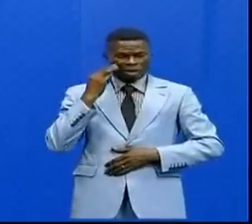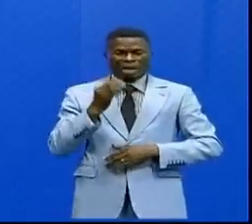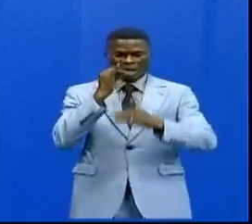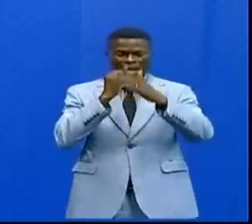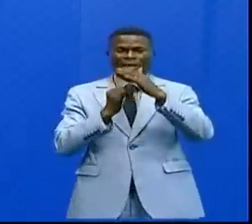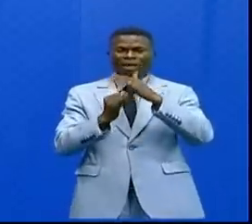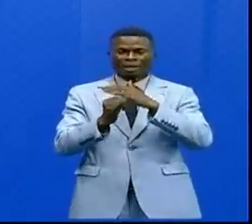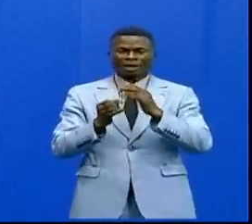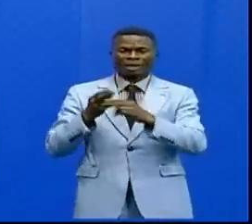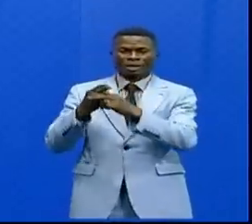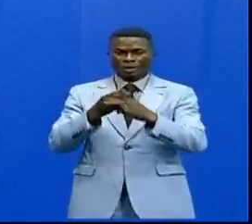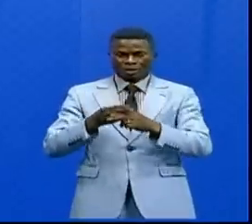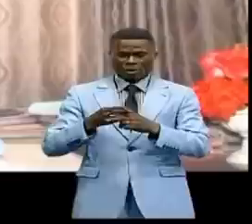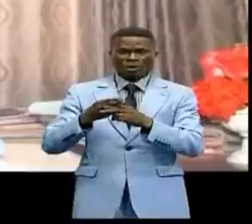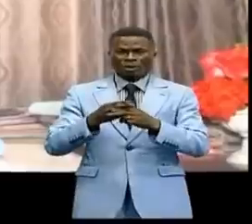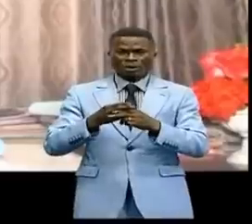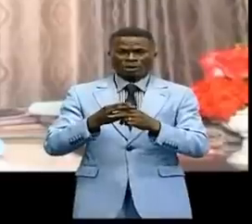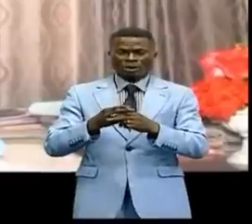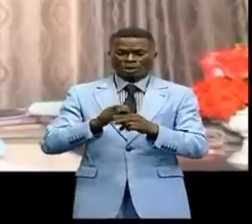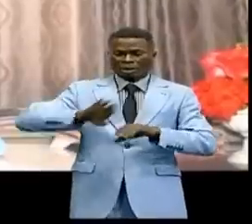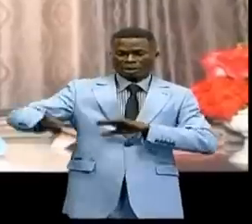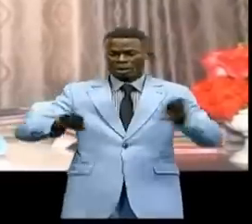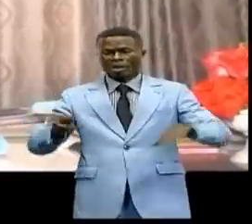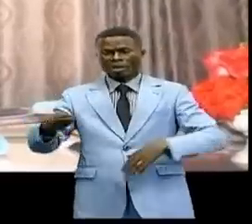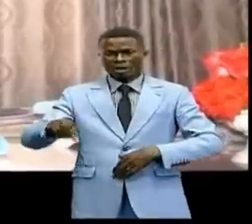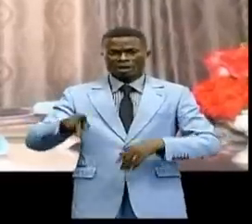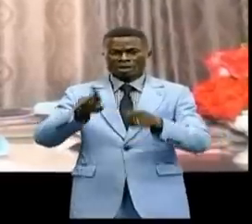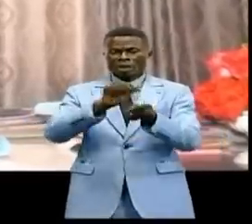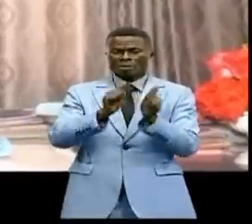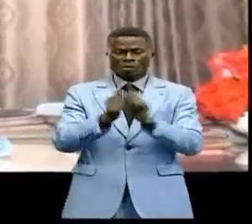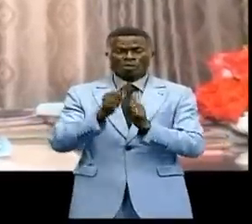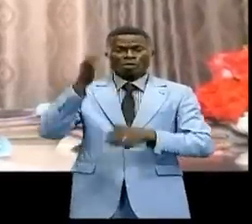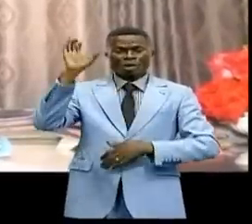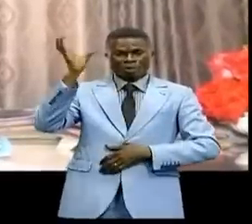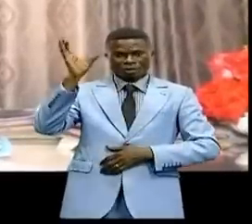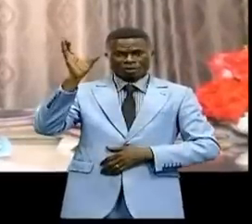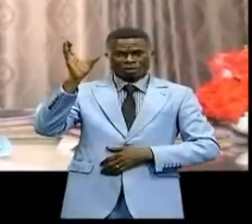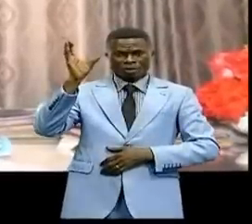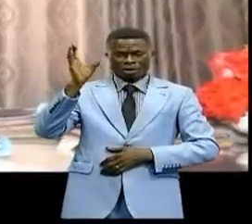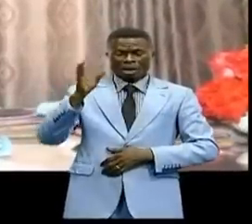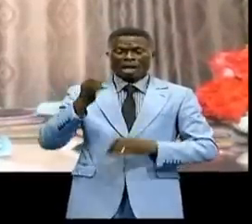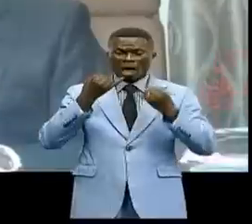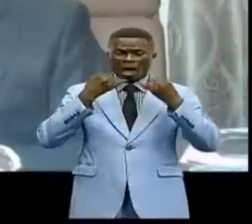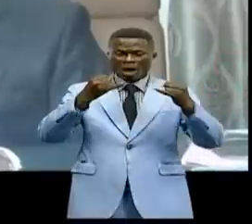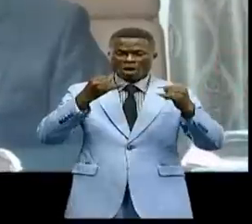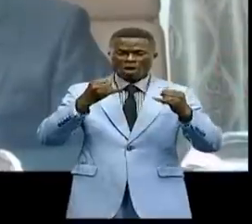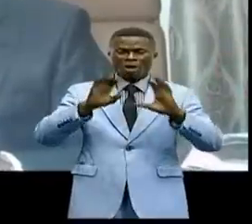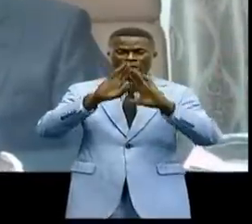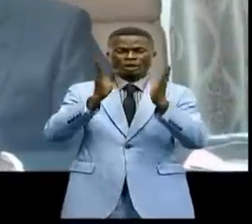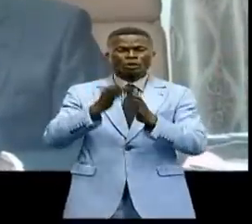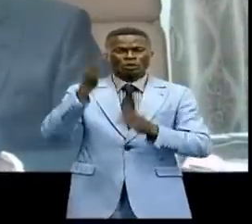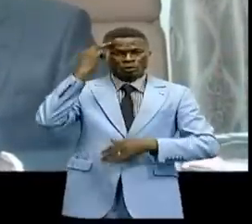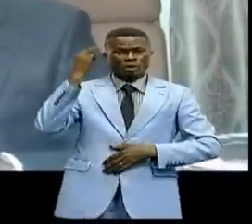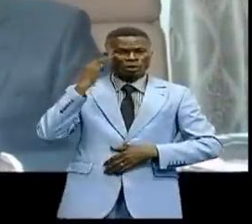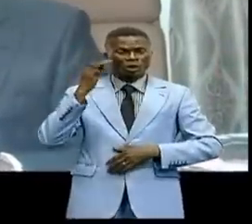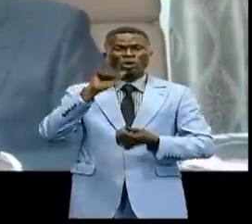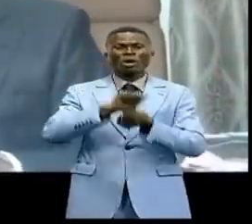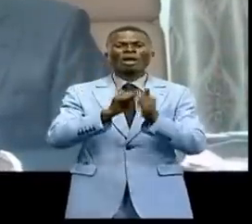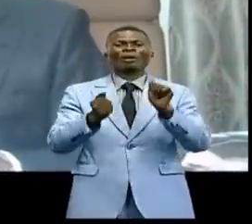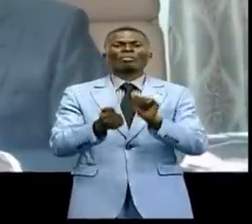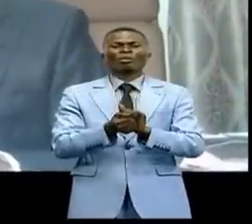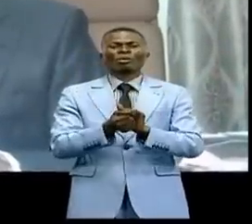l'Intérieur, Sécurité, Décentralisation et Affaires coutumières, a informé le Conseil que la